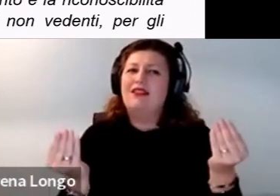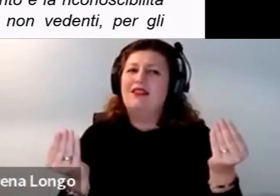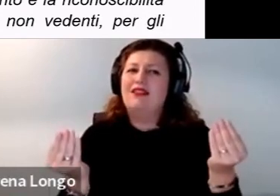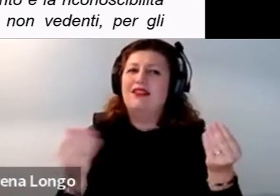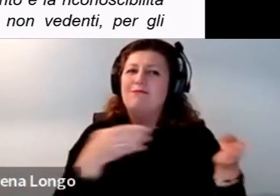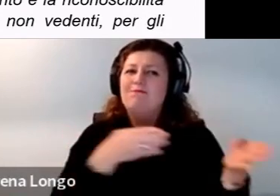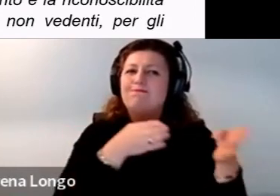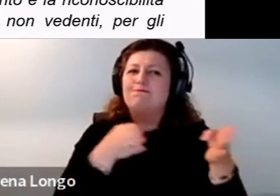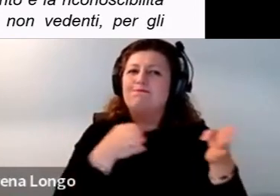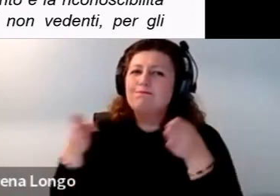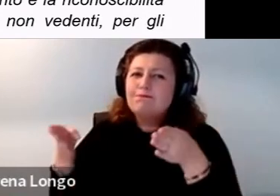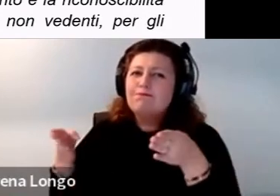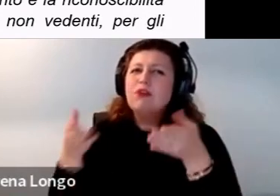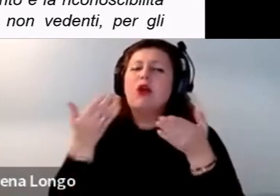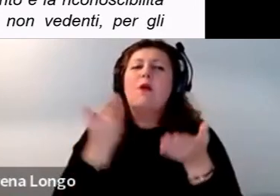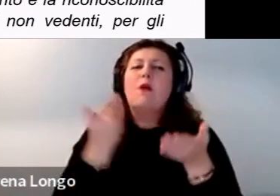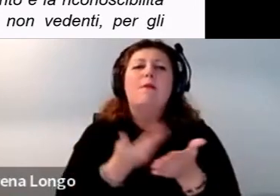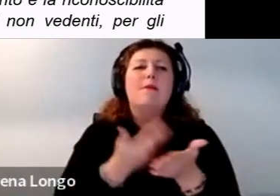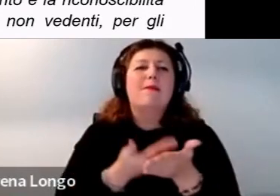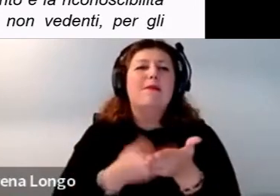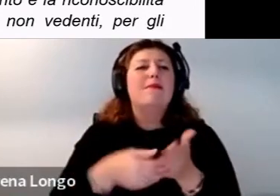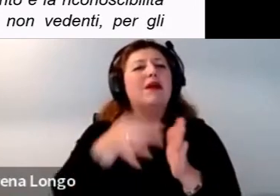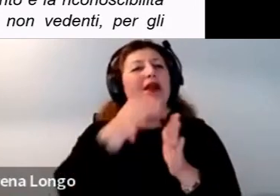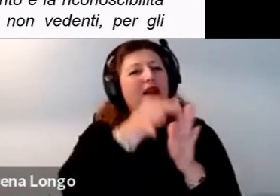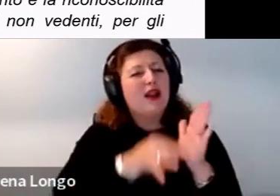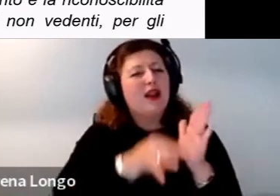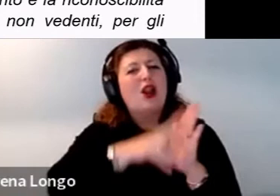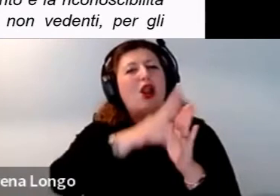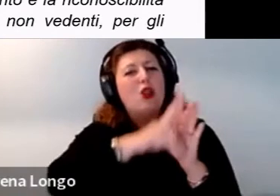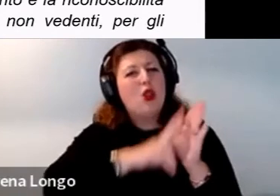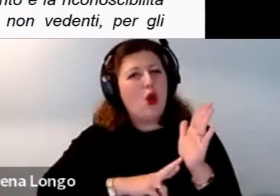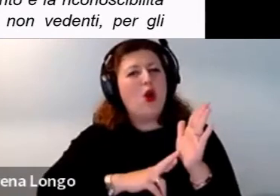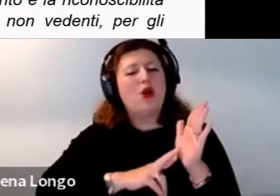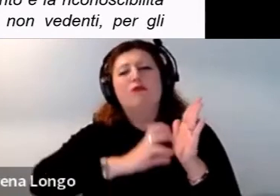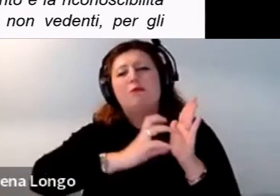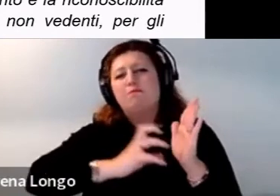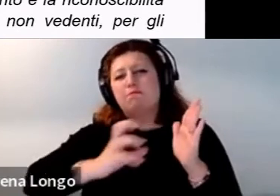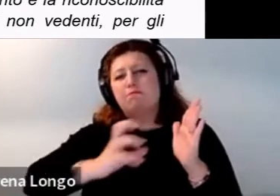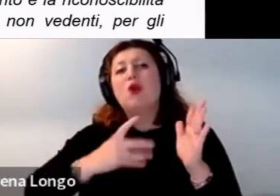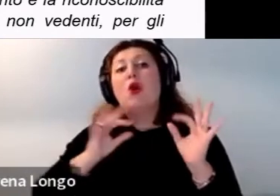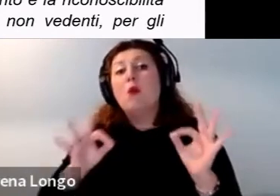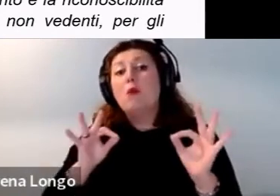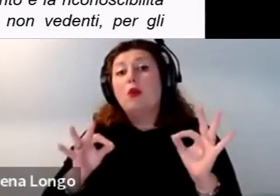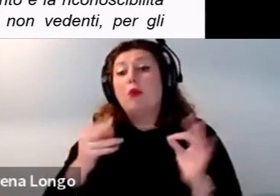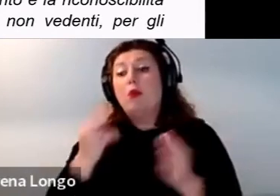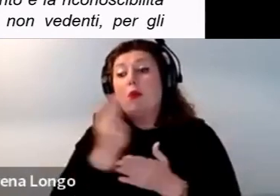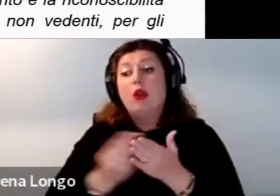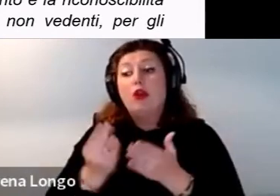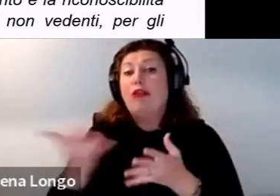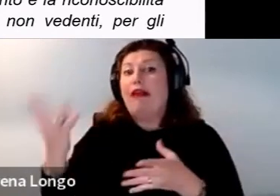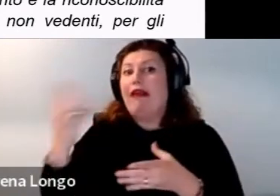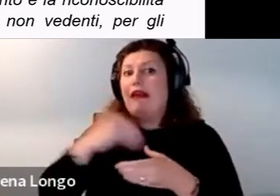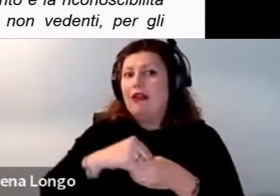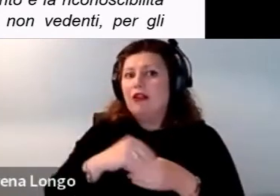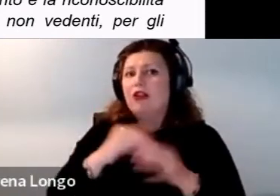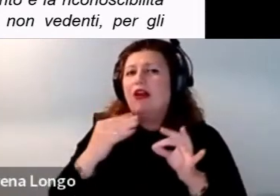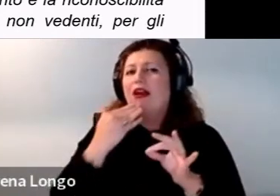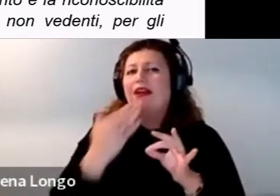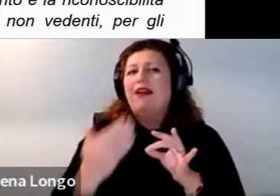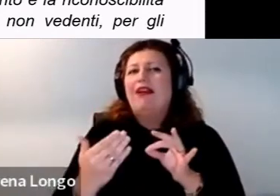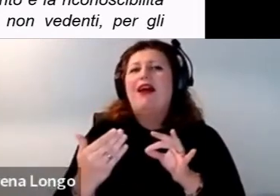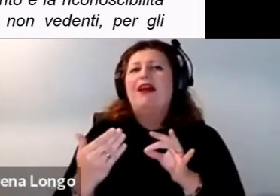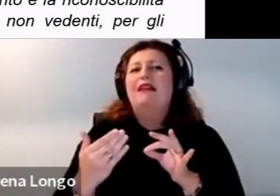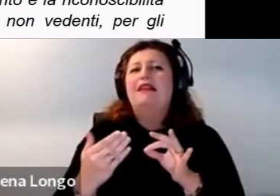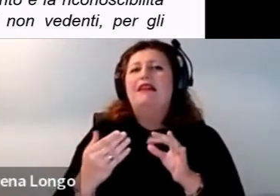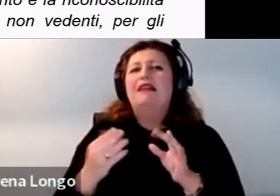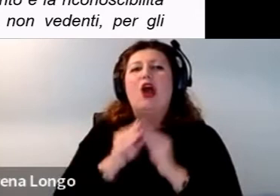indirizzi anche applicativi, di norme cogenti che pian piano sono stati inseriti nel nostro ordinamento e